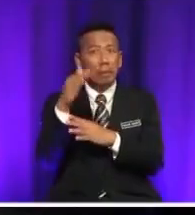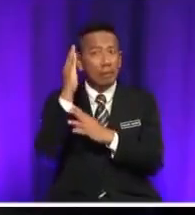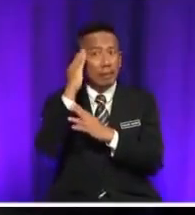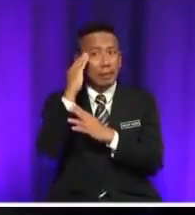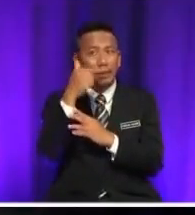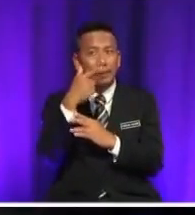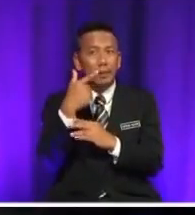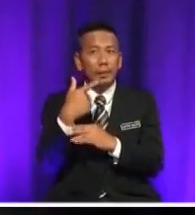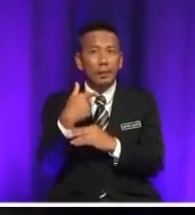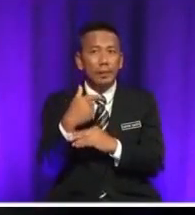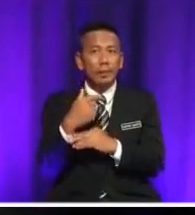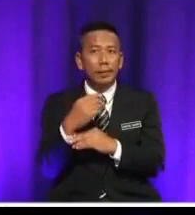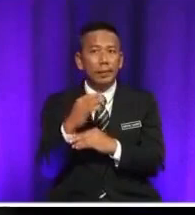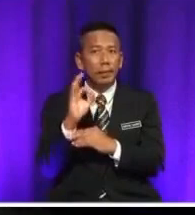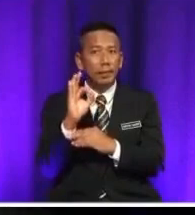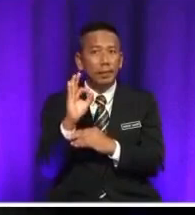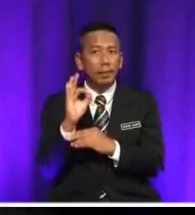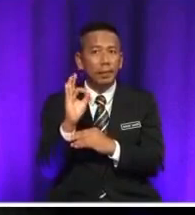oke oke